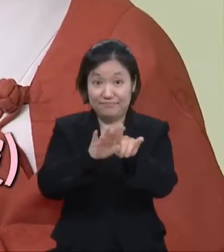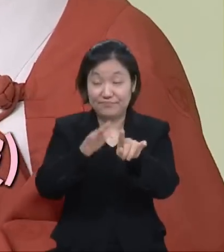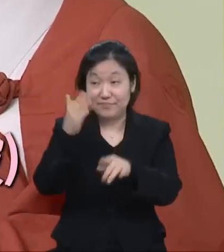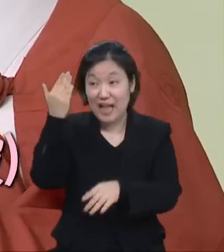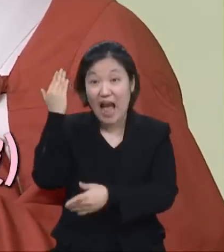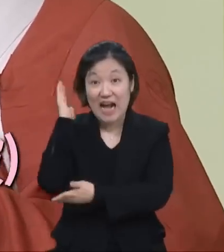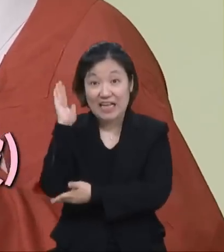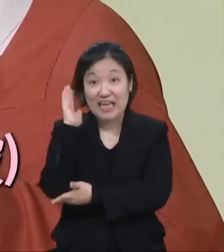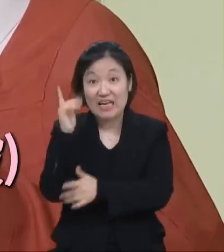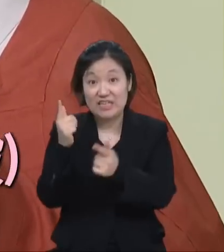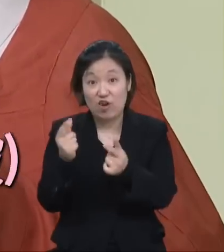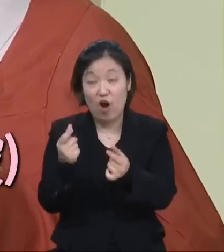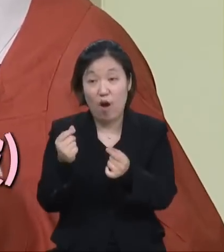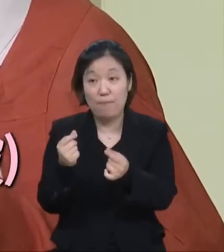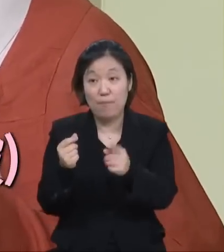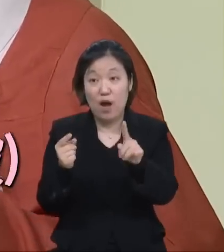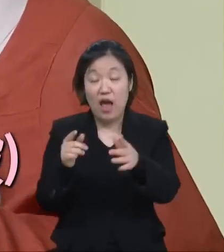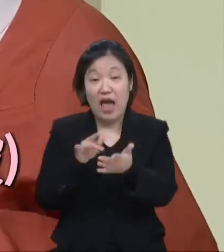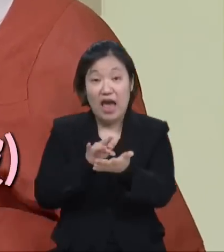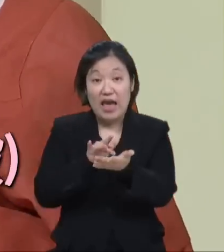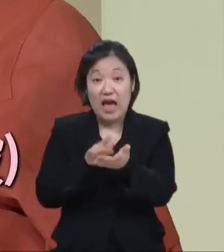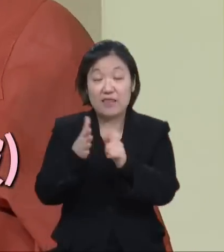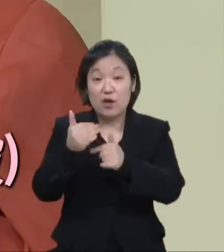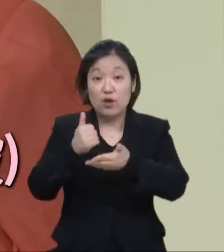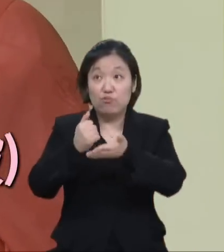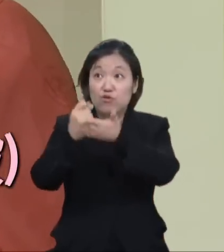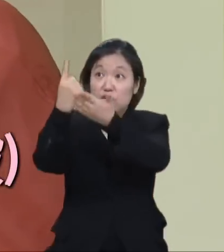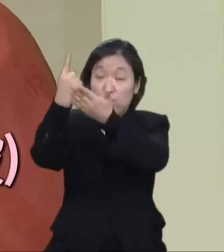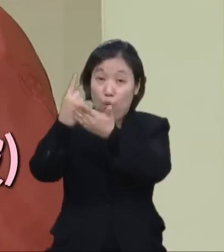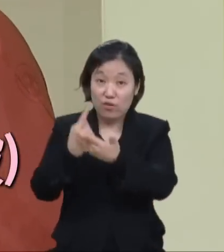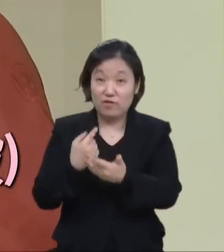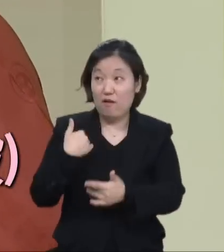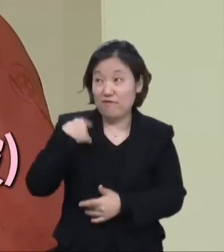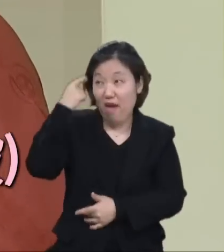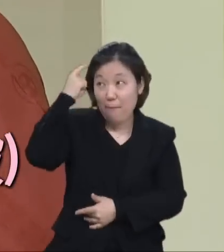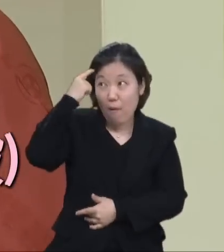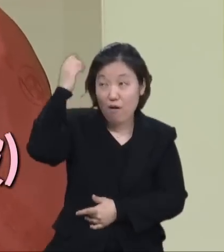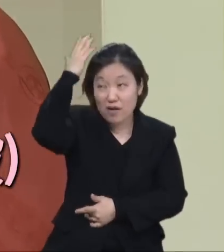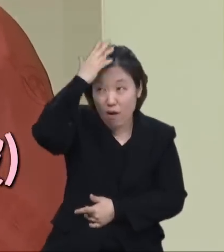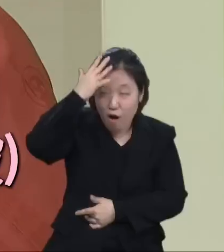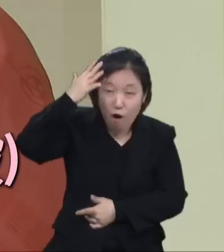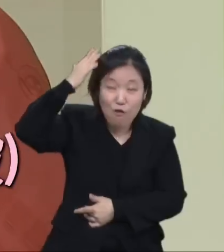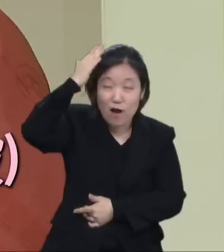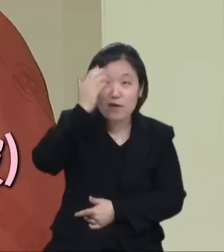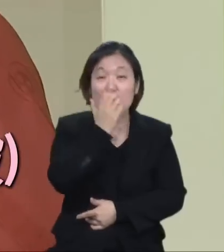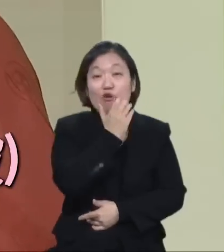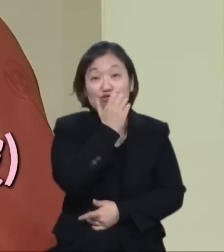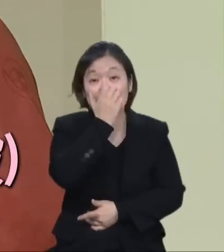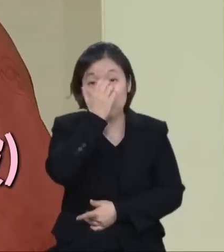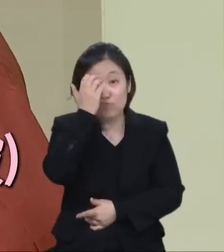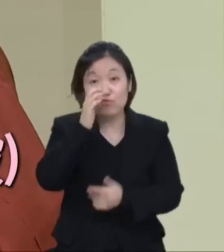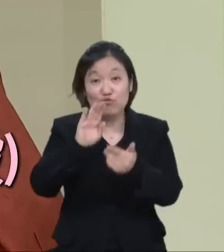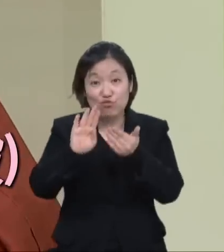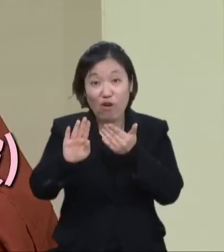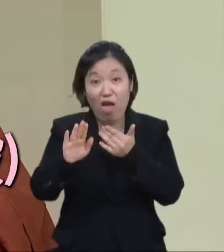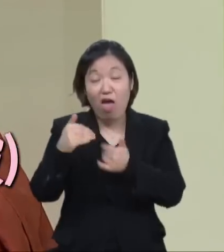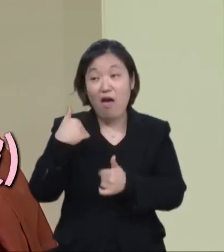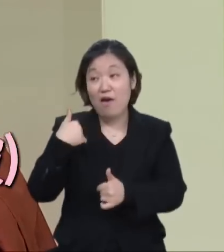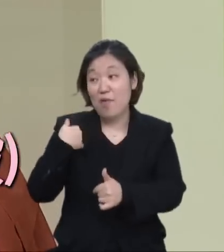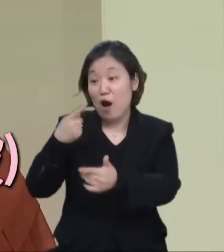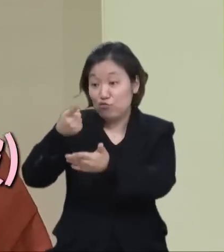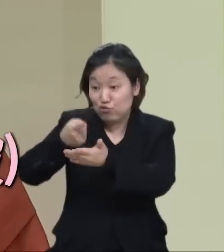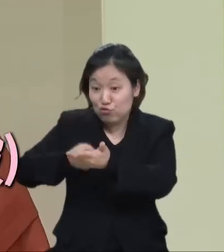보살님처럼 약사여래 부처님이 나오셔서 머리를 어루만 주시는 꿈을 꾸고 나니까 나중에